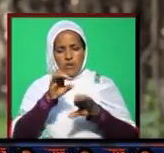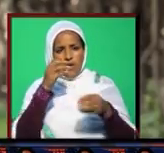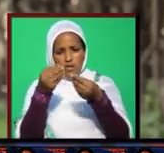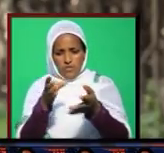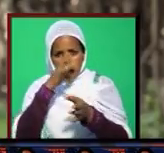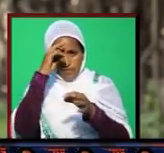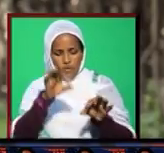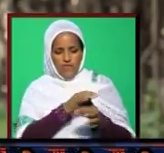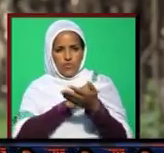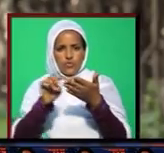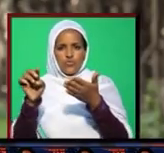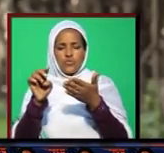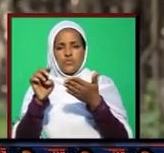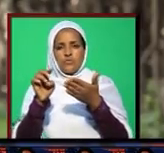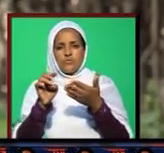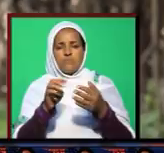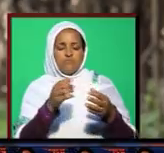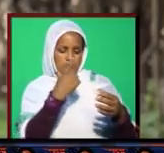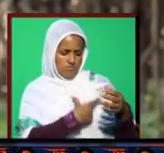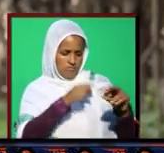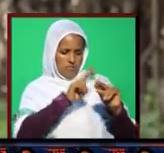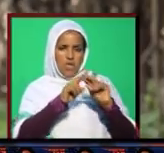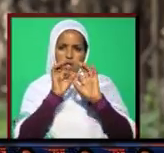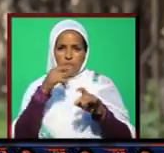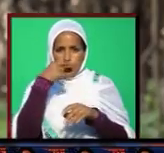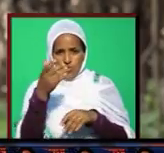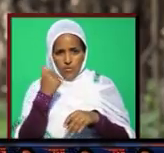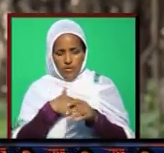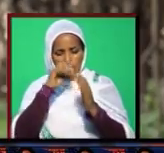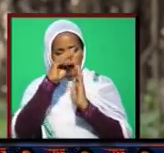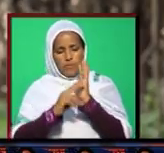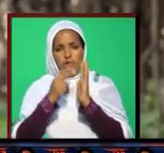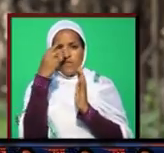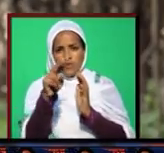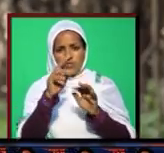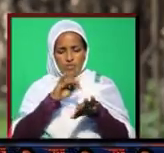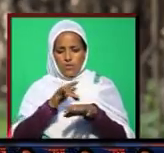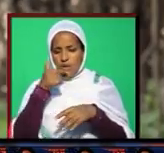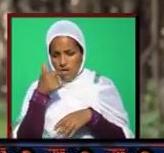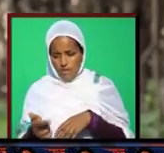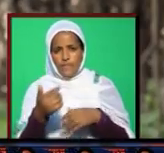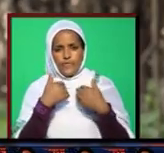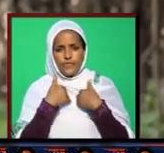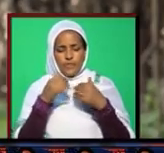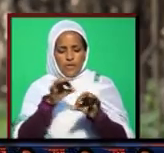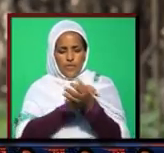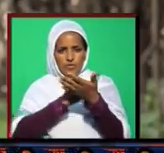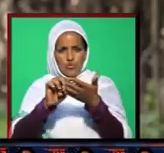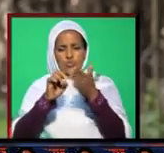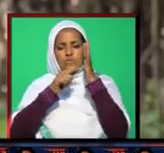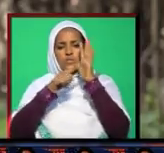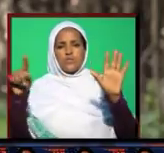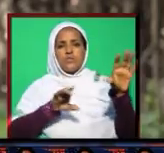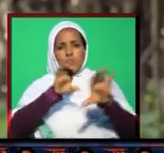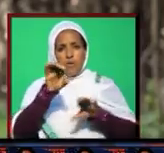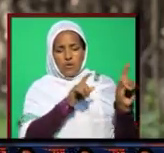ማድረግ ስላልተሰጣቸው መንፈስ ቅዱስ አላደረብንም ይሉ ነበረ። መንፈስ ቅዱስ እንዳደረባቸው በምዕራፍ 12 ነግሯቸዋል። የመንፈስ